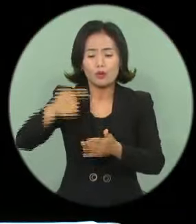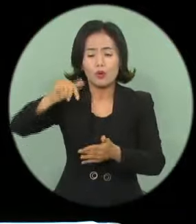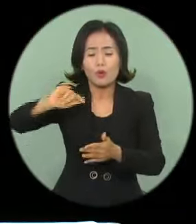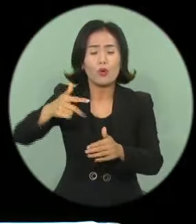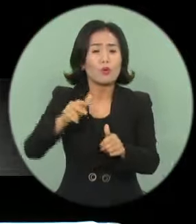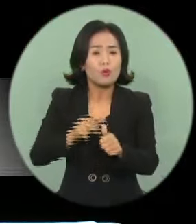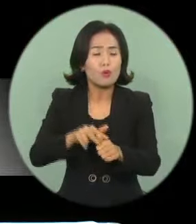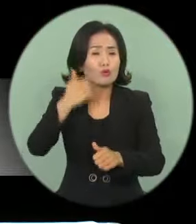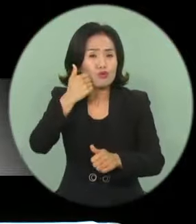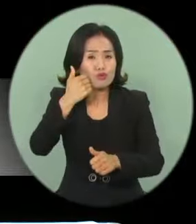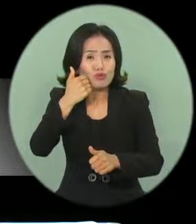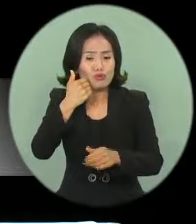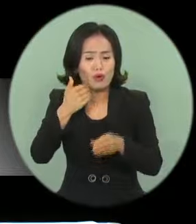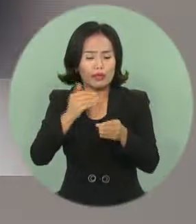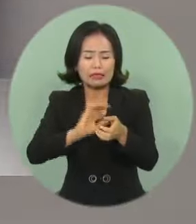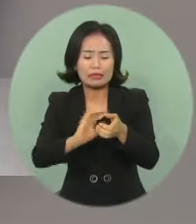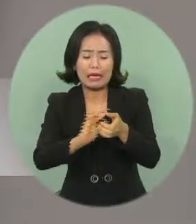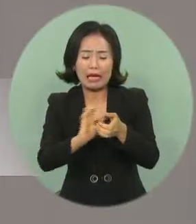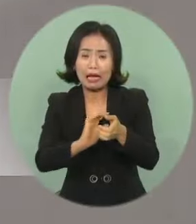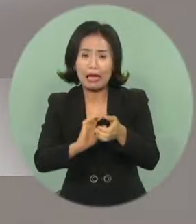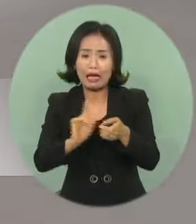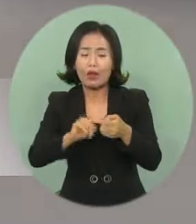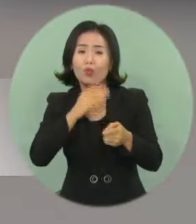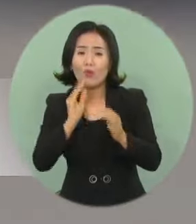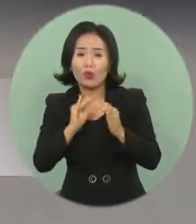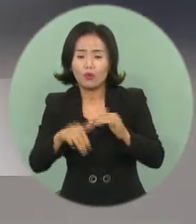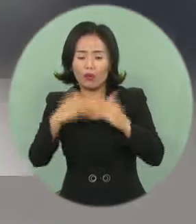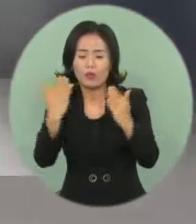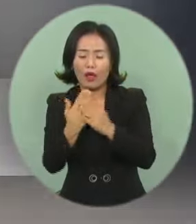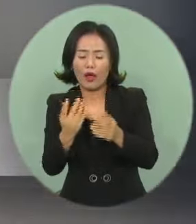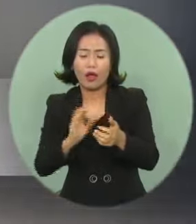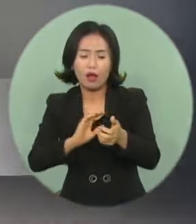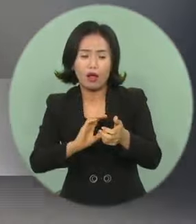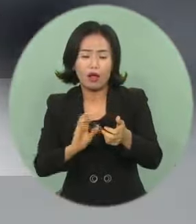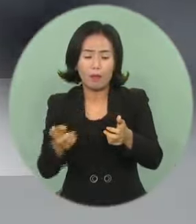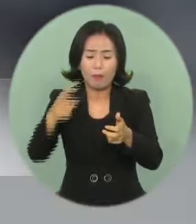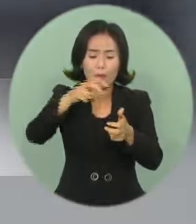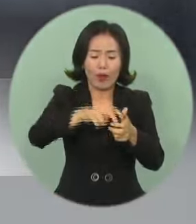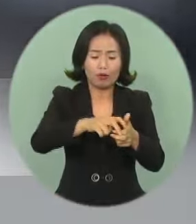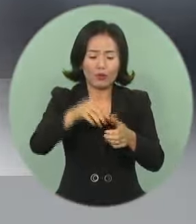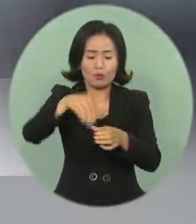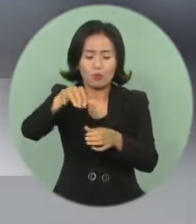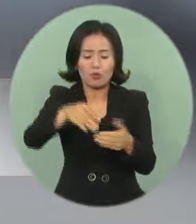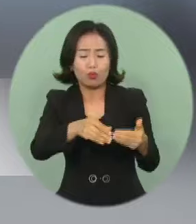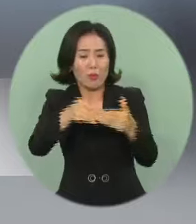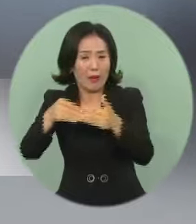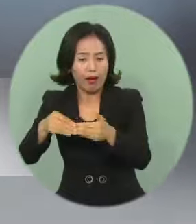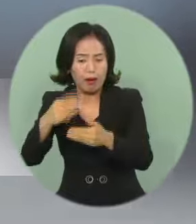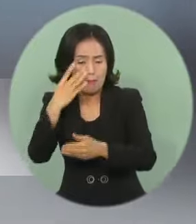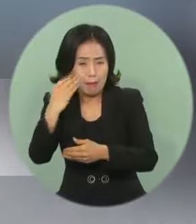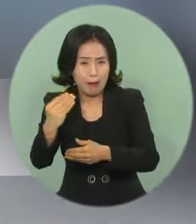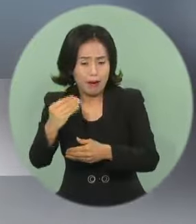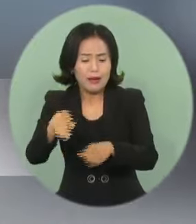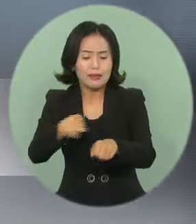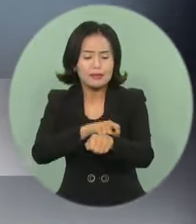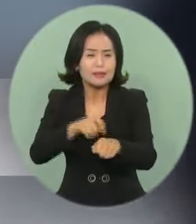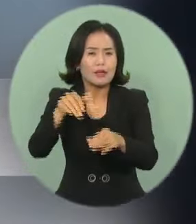후보는 누군가 승합차를 이용해 노인들을 단체로 투표장으로 인솔한 정황이 포착됐다며 특정